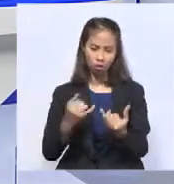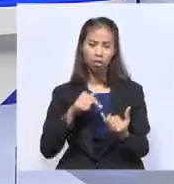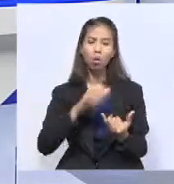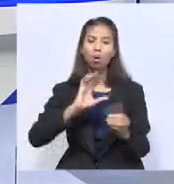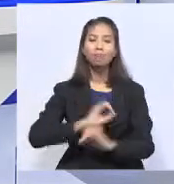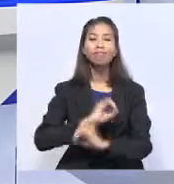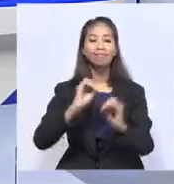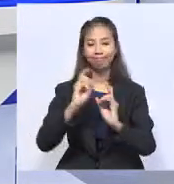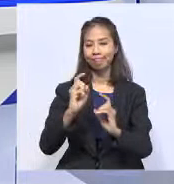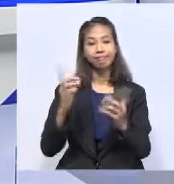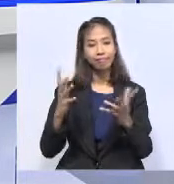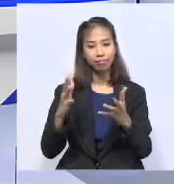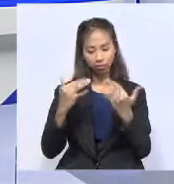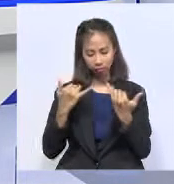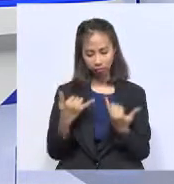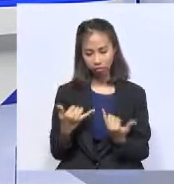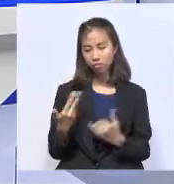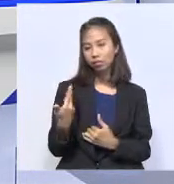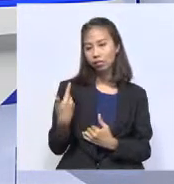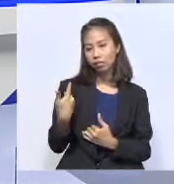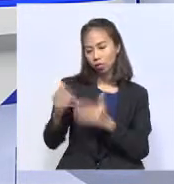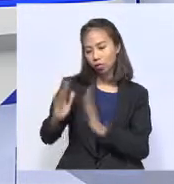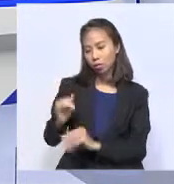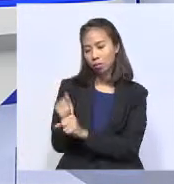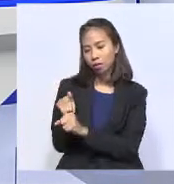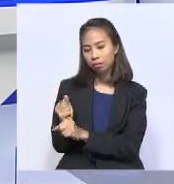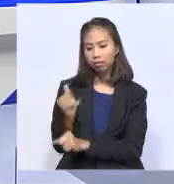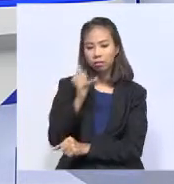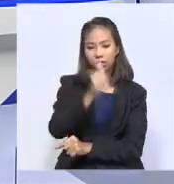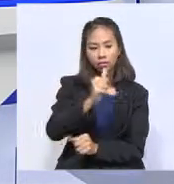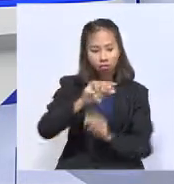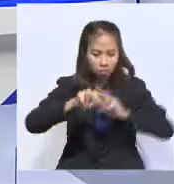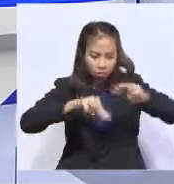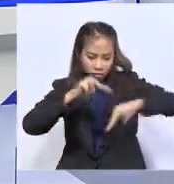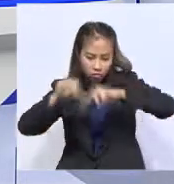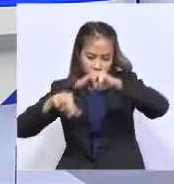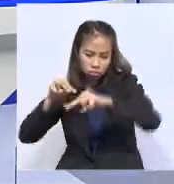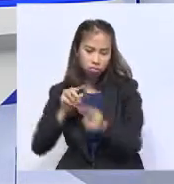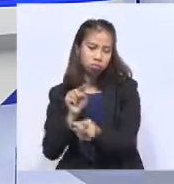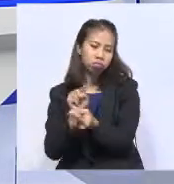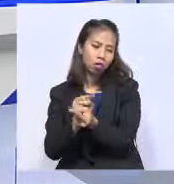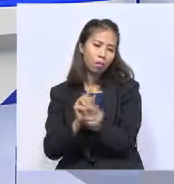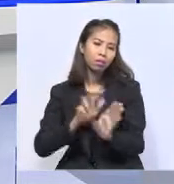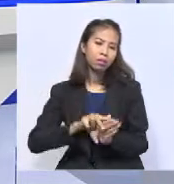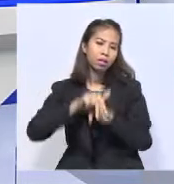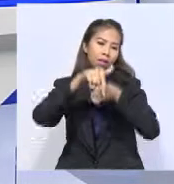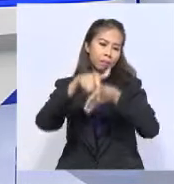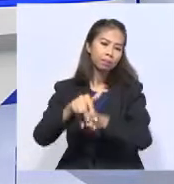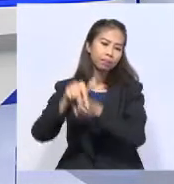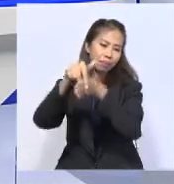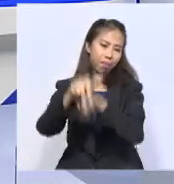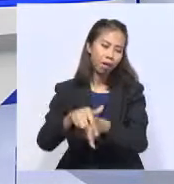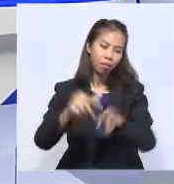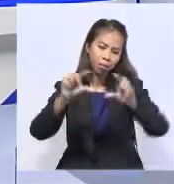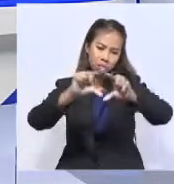รมทรัพยากรทางทะเลและชายฝั่งก็จะมีการส่งเจ้าหน้าที่นะครับลงพื้นที่ไปสำรวจจุดที่ไปพบฉลามหัวบาดนะครับเพื่อที่จะได้